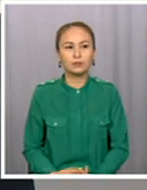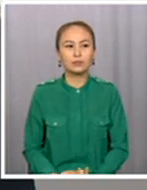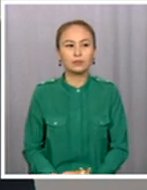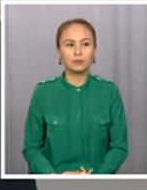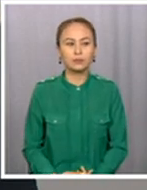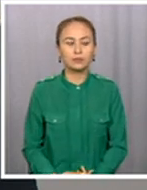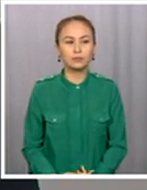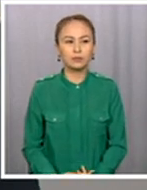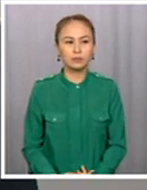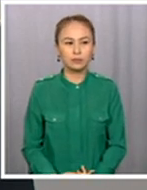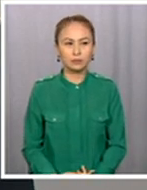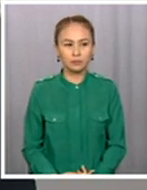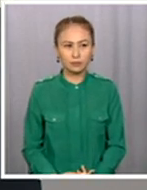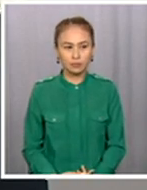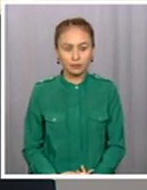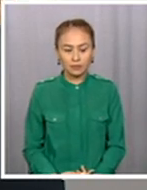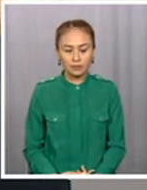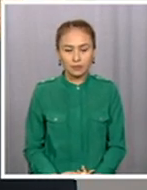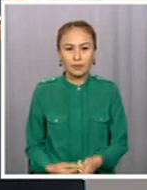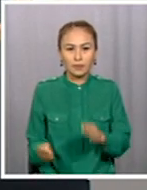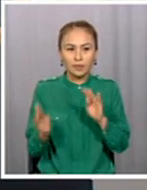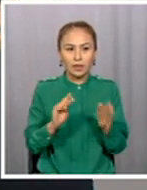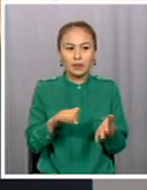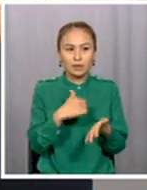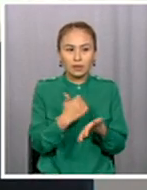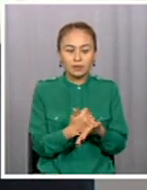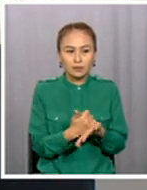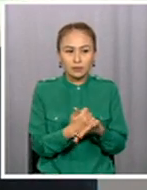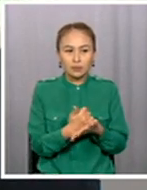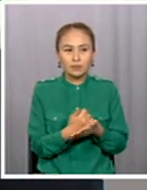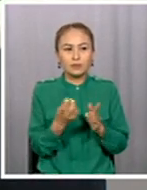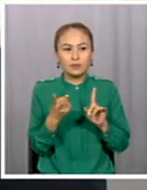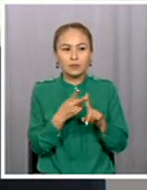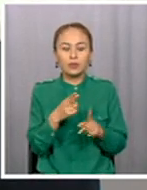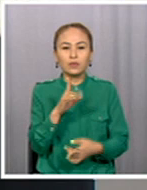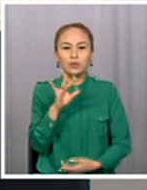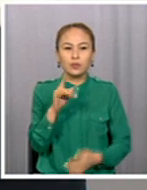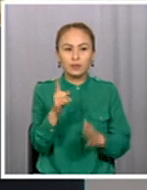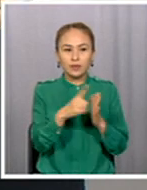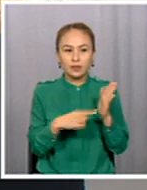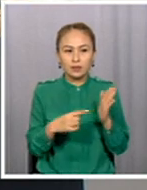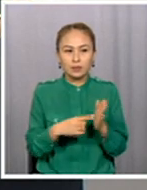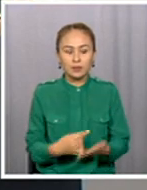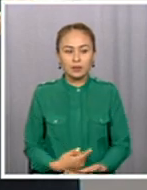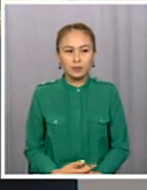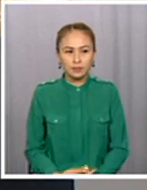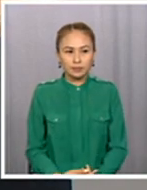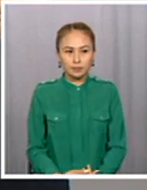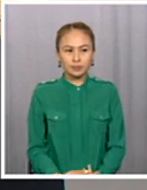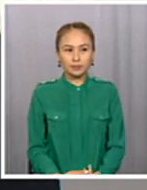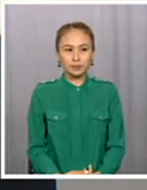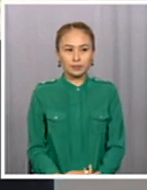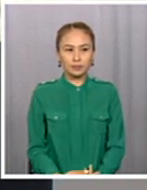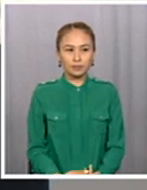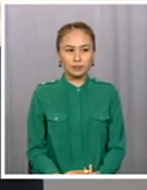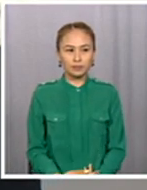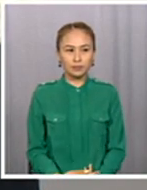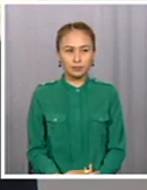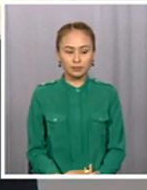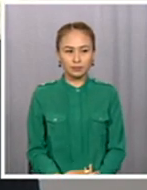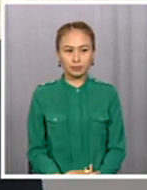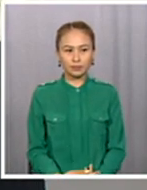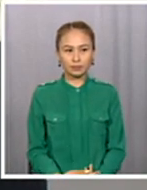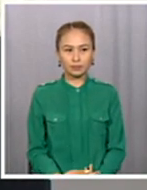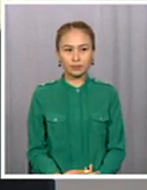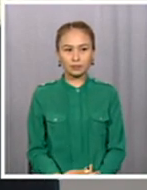В первом столбике вы разместите главные члены предложения, а во втором столбике второстепенные члены предложения. Первое